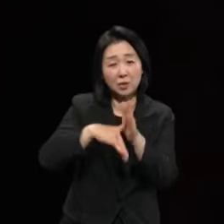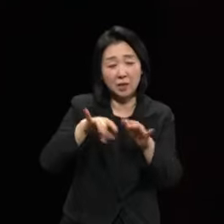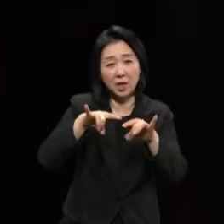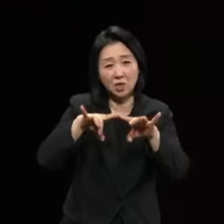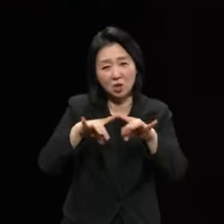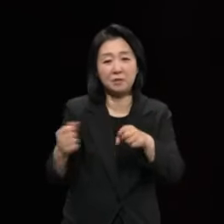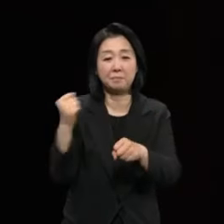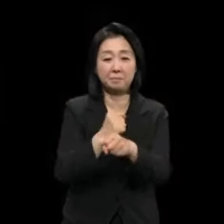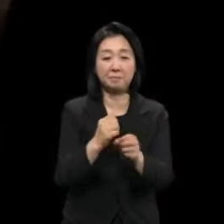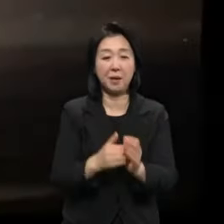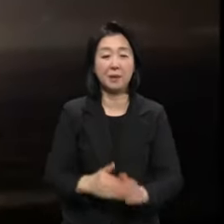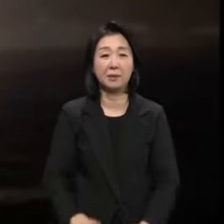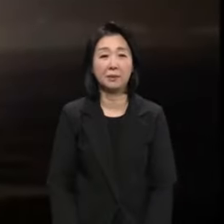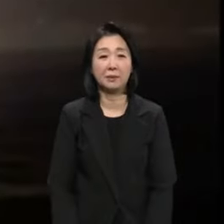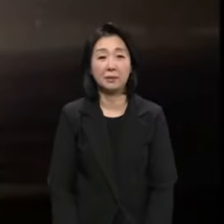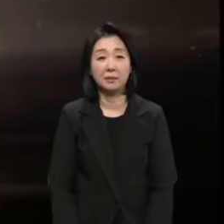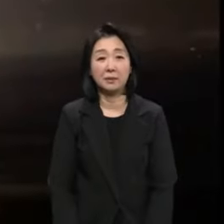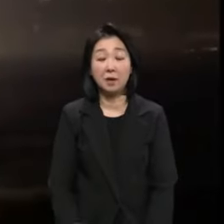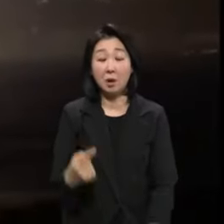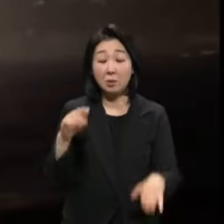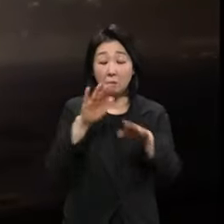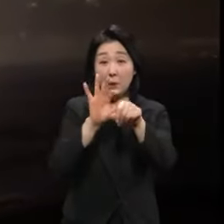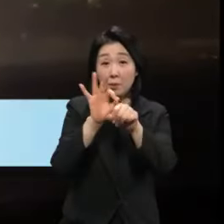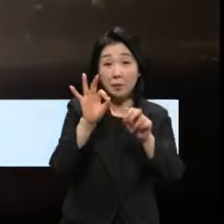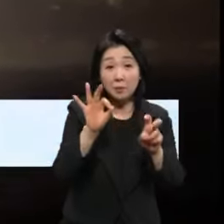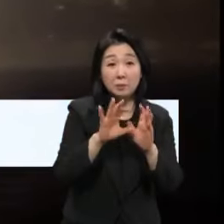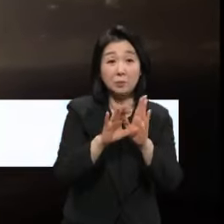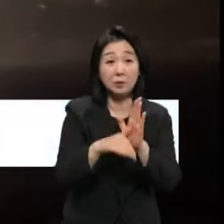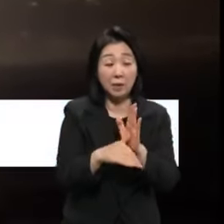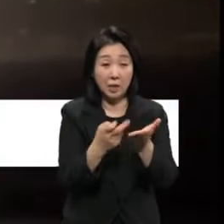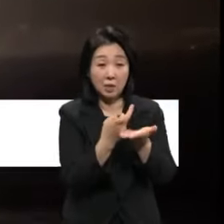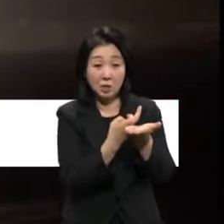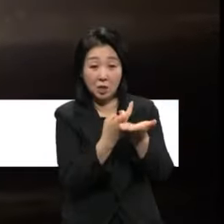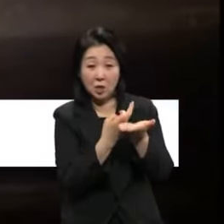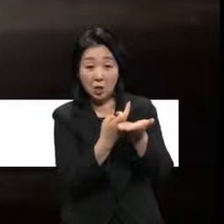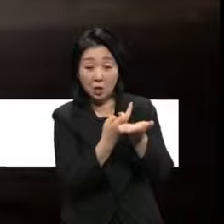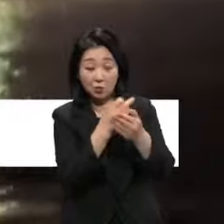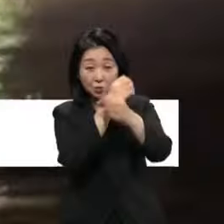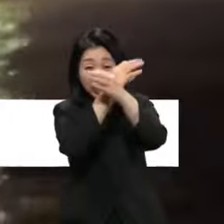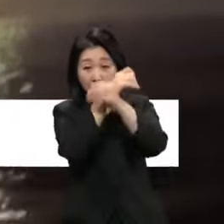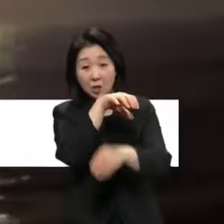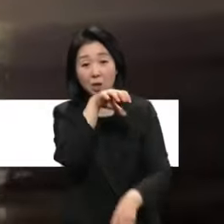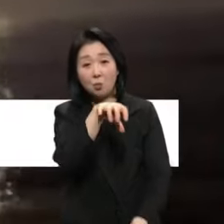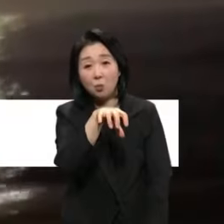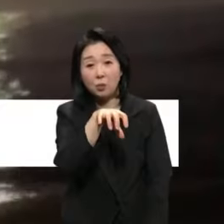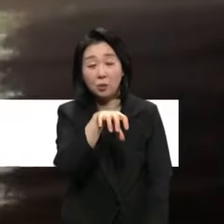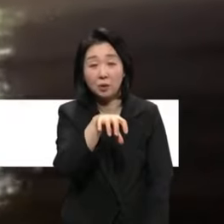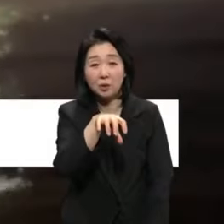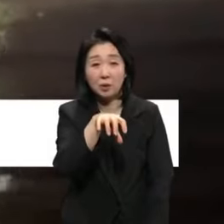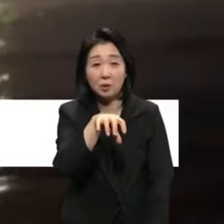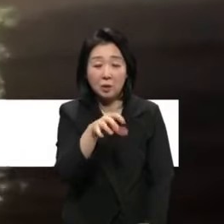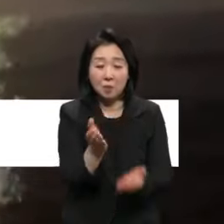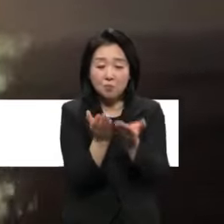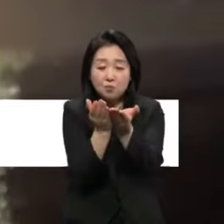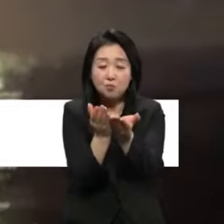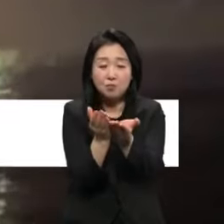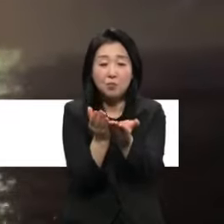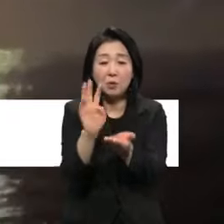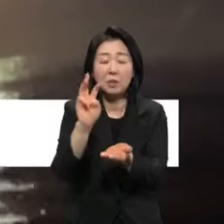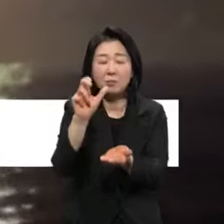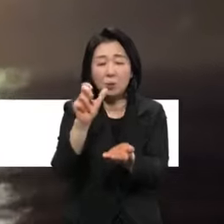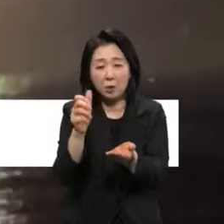공급이 재개됐습니다. 어젯밤 10시 20분쯤 제주 비양도 등대 인근에서 45톤급 선박이